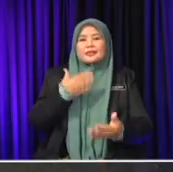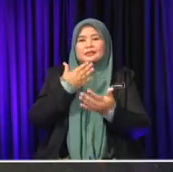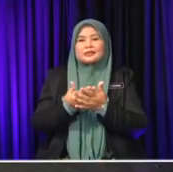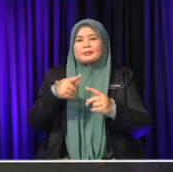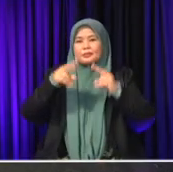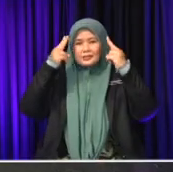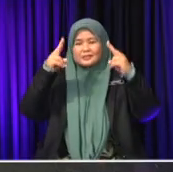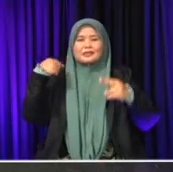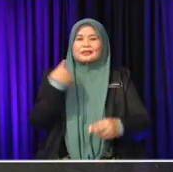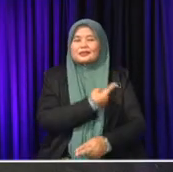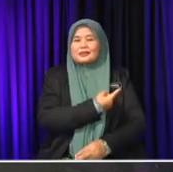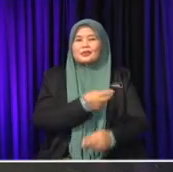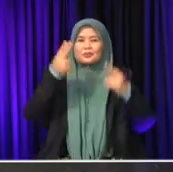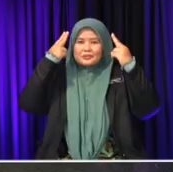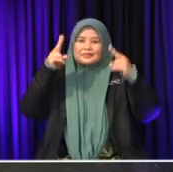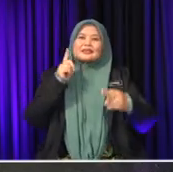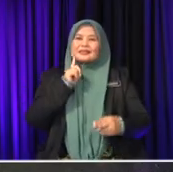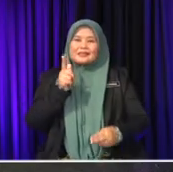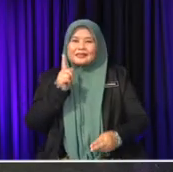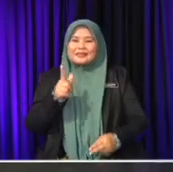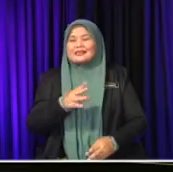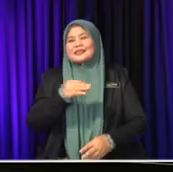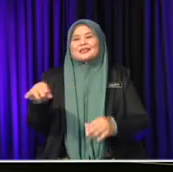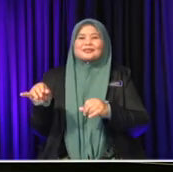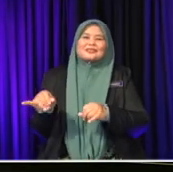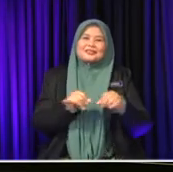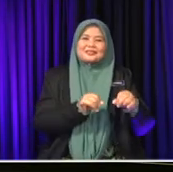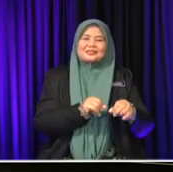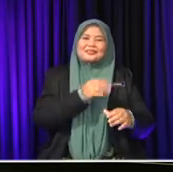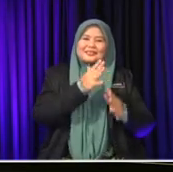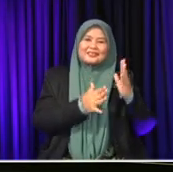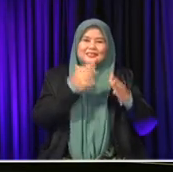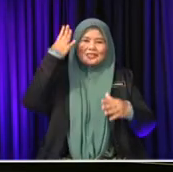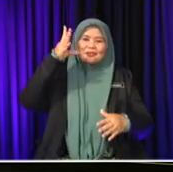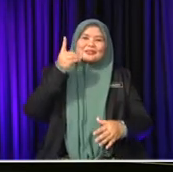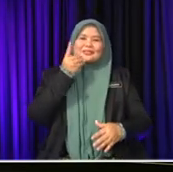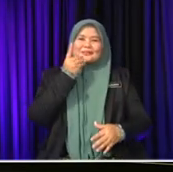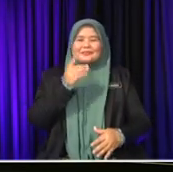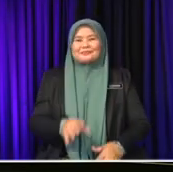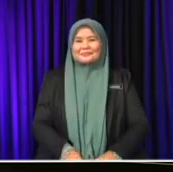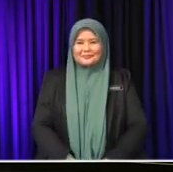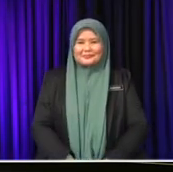kita yaitu Ustazah Salina busrowi dan juga juru bahasa isyarat kita